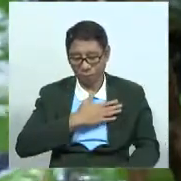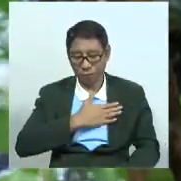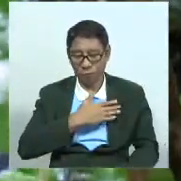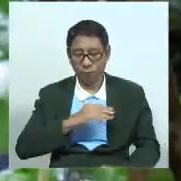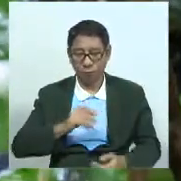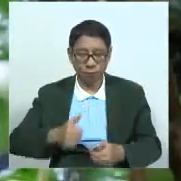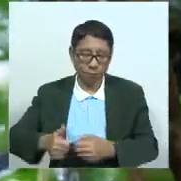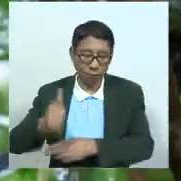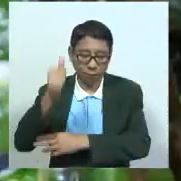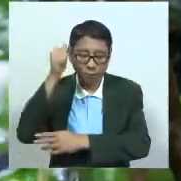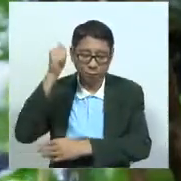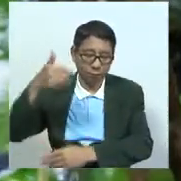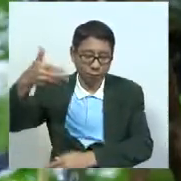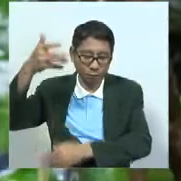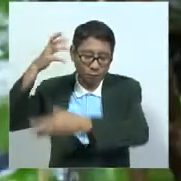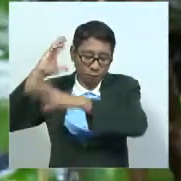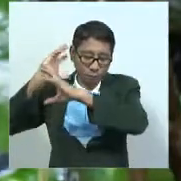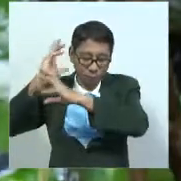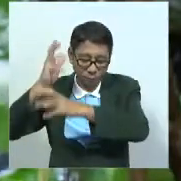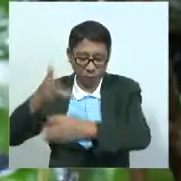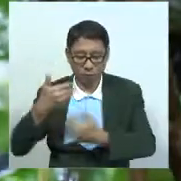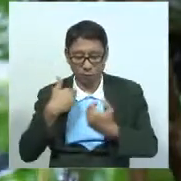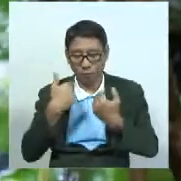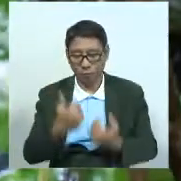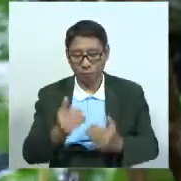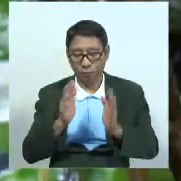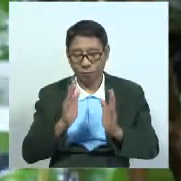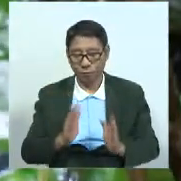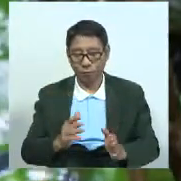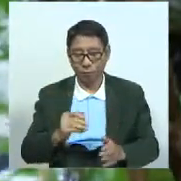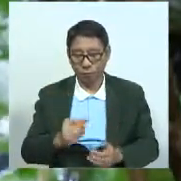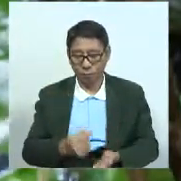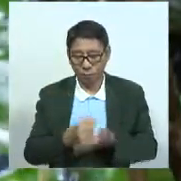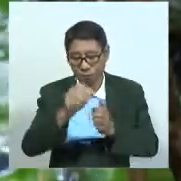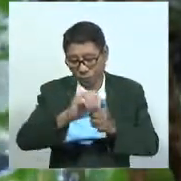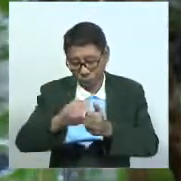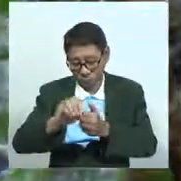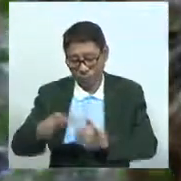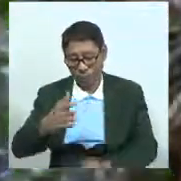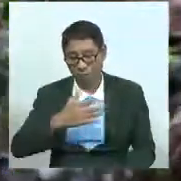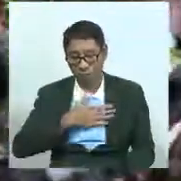ต่ดั้งเดิมมานะครับหลายๆอย่างที่บรรพบุรุษเขาสอนให้เรา